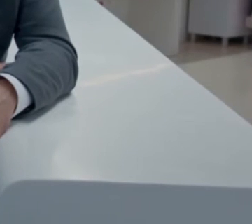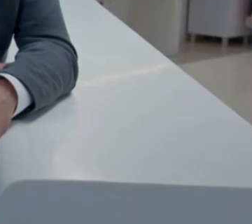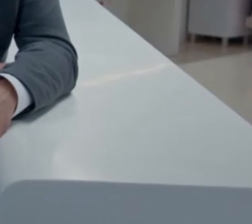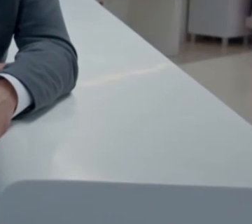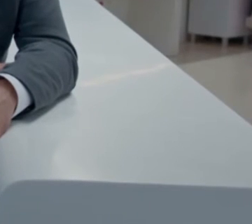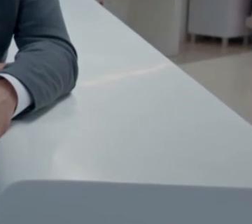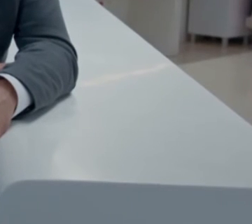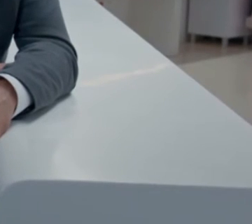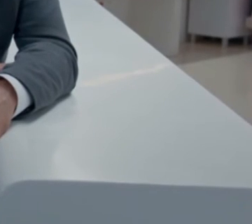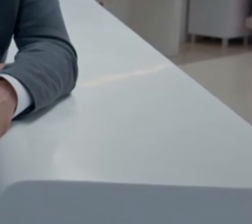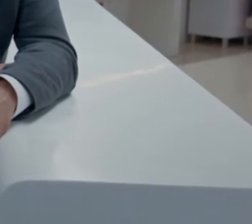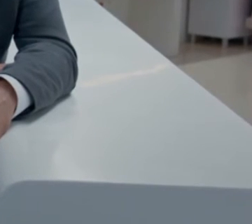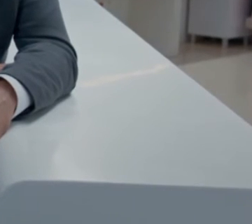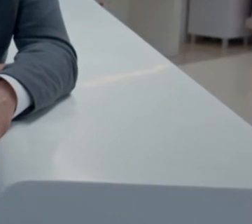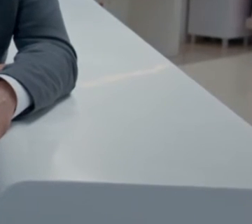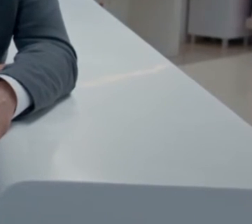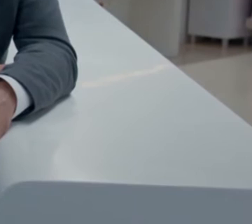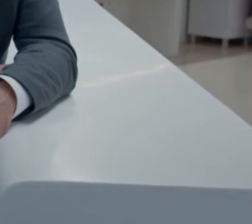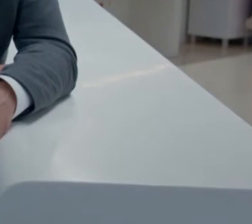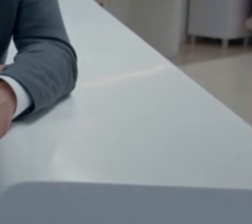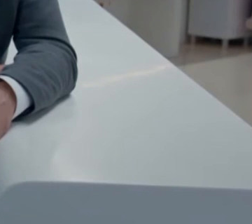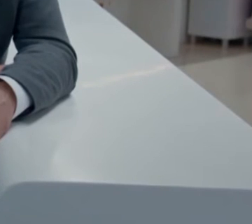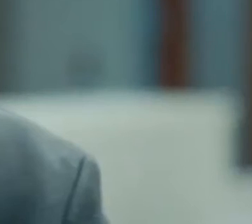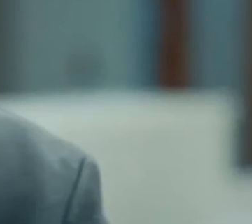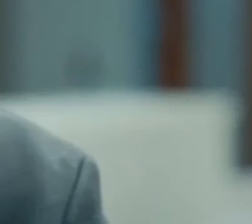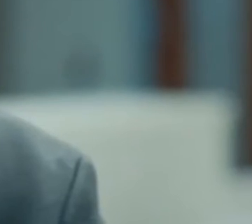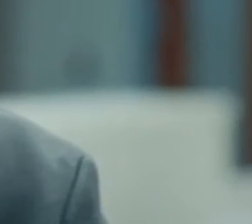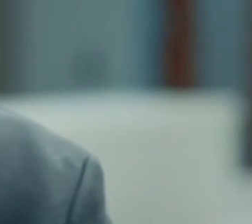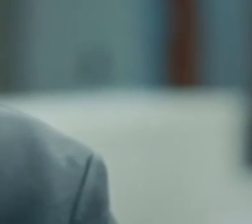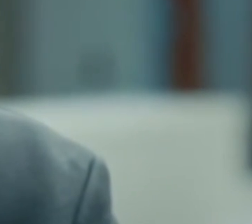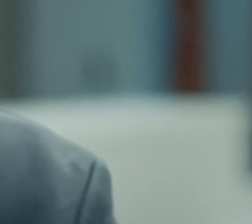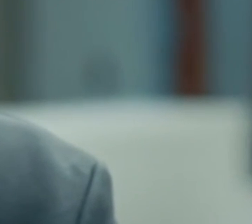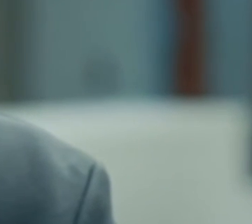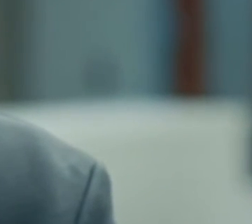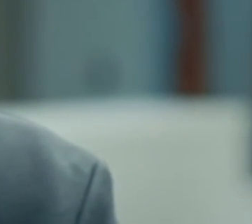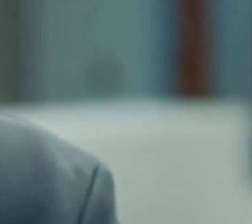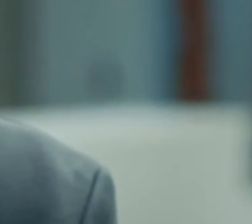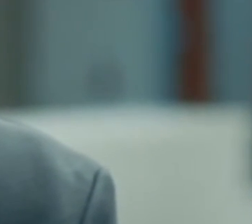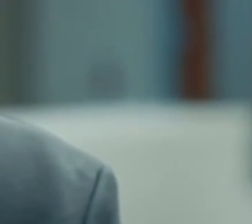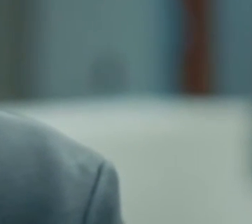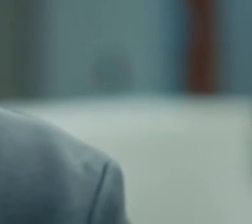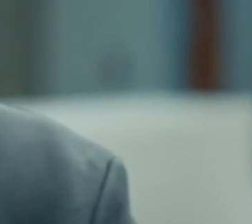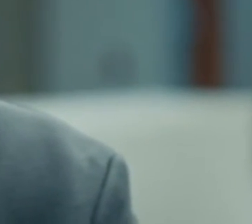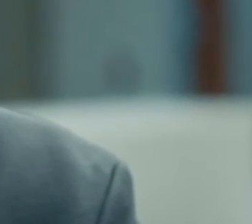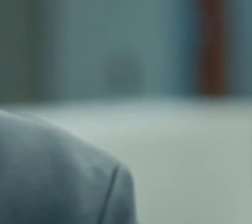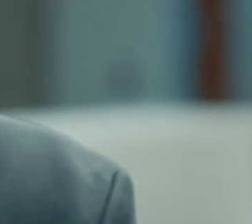Hastane koridorundalar. Cahit beyaz bankoya dayanmış. Gözleri dalıp gitmiş. Etrafta onlardan başka kimse yok.